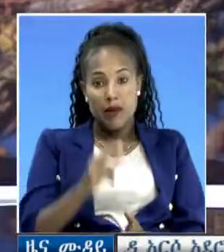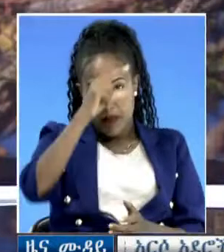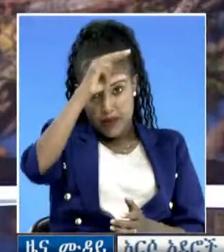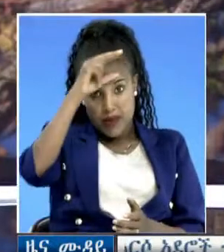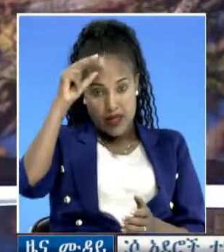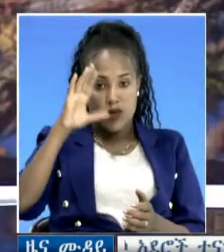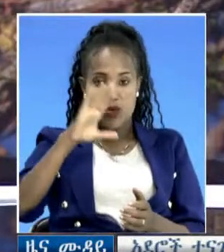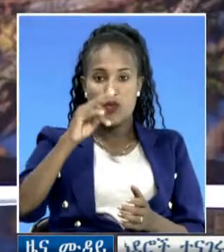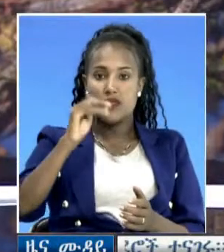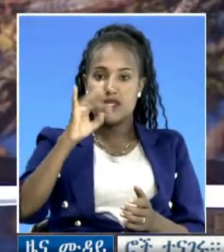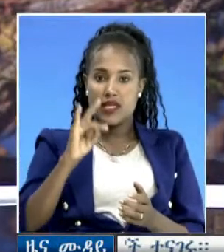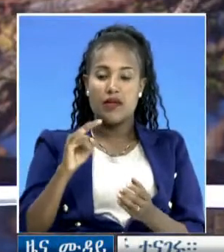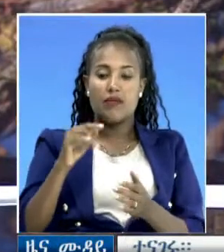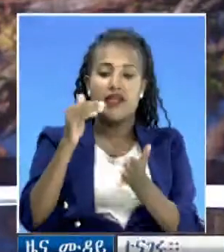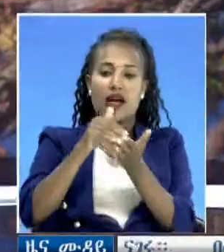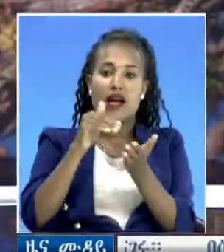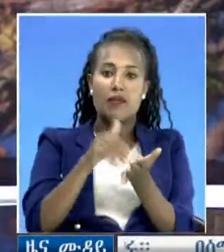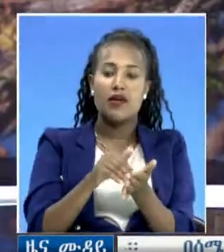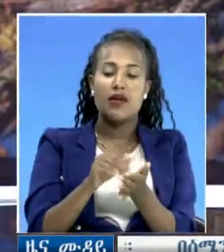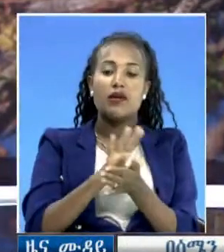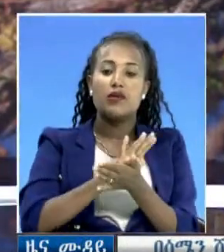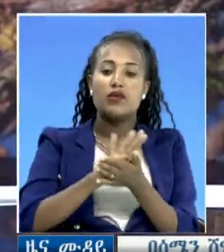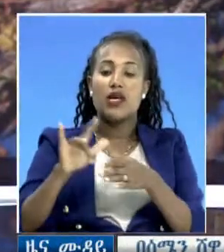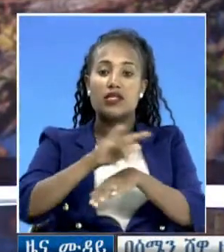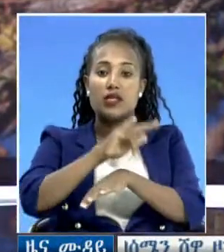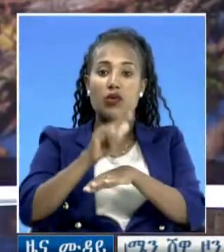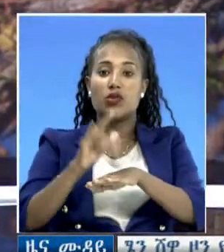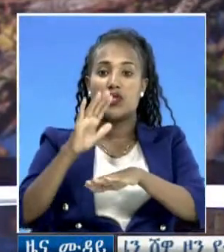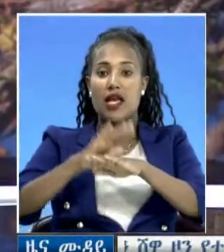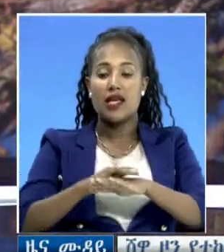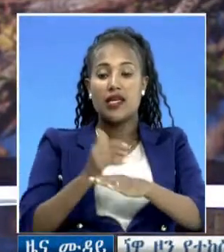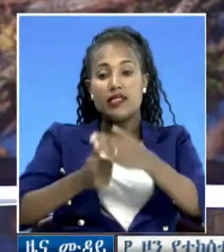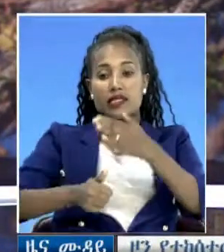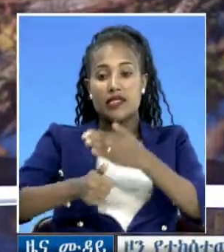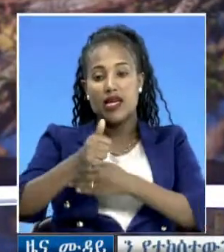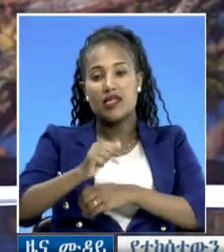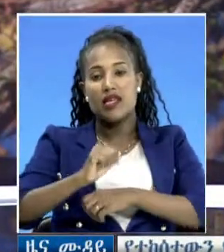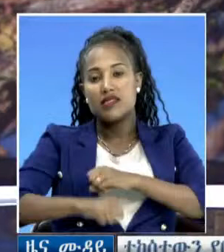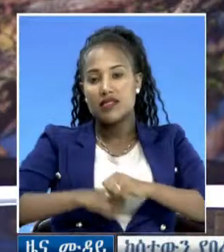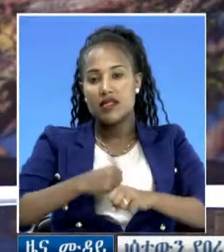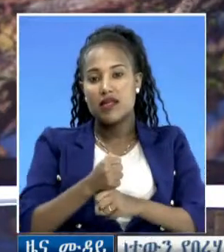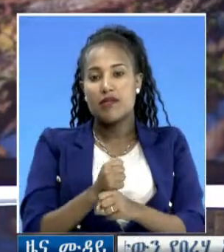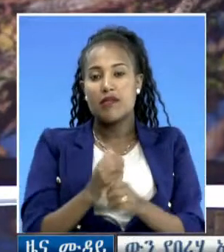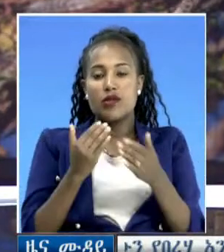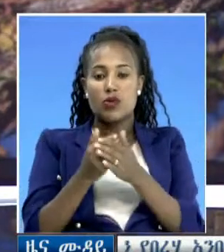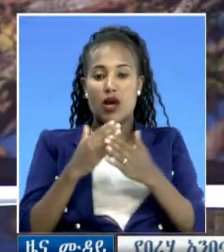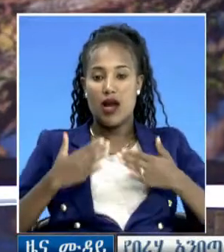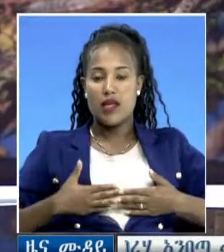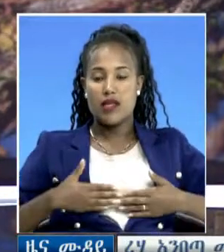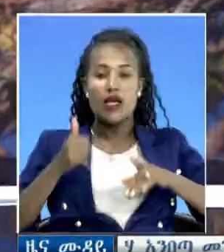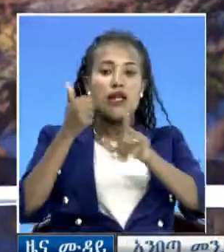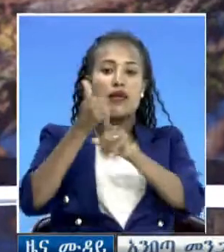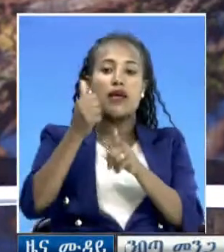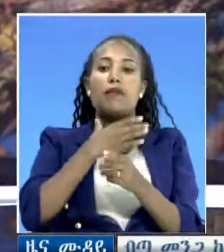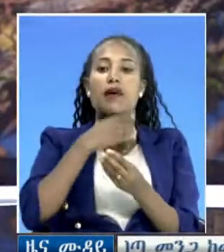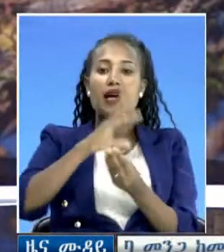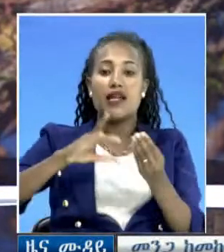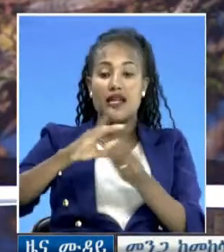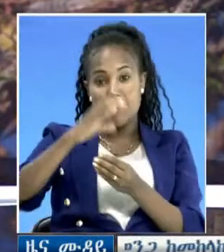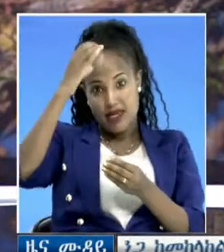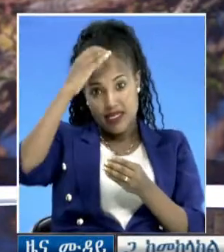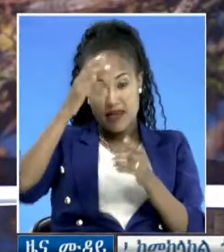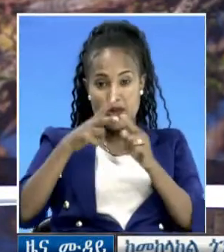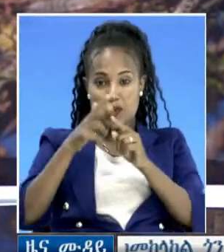በቤኒሻንጉል ጉሙዝ ክልል በተደጋጋሚ በንጹሐን ዜጎች ላይ ጥቃትና እንግልት የሚያደርሱ አካላትን ለመታገል የአማራ ክልል